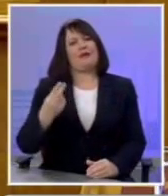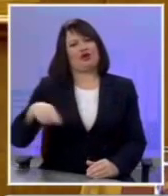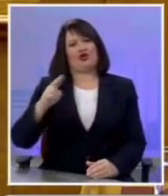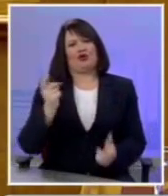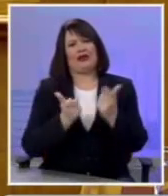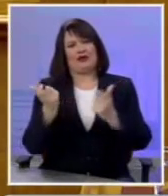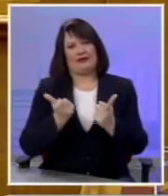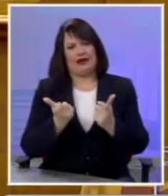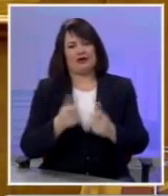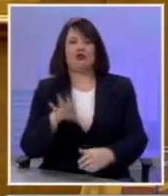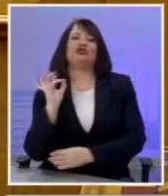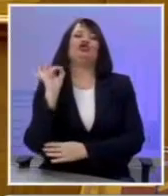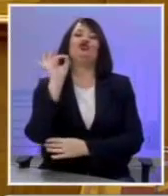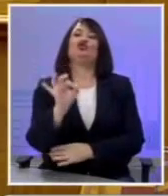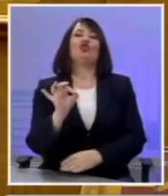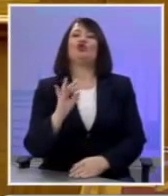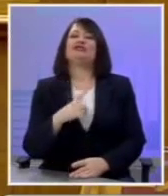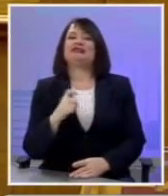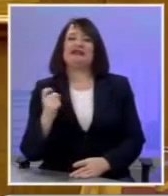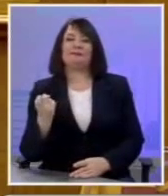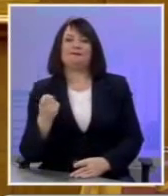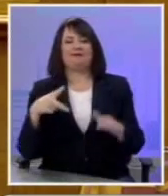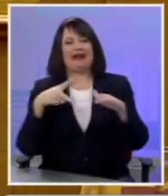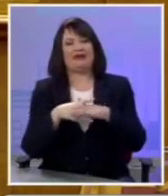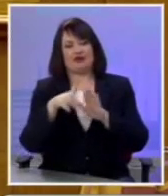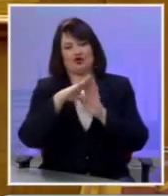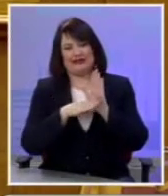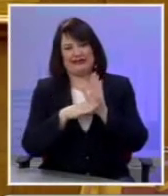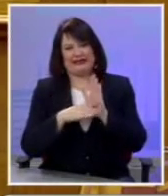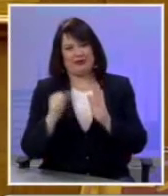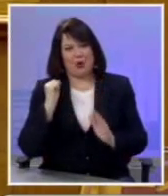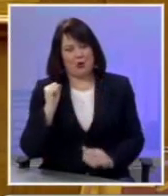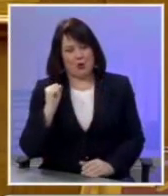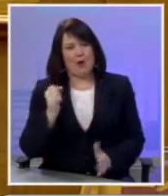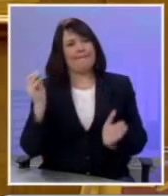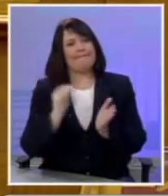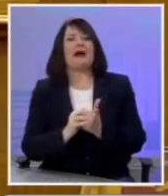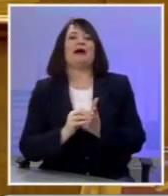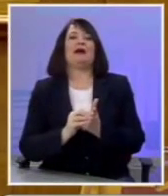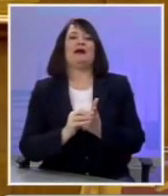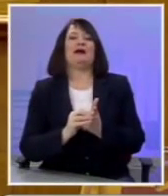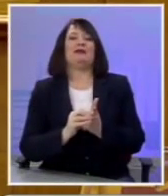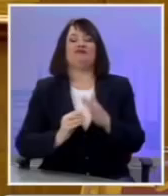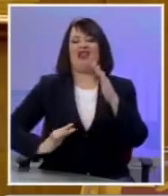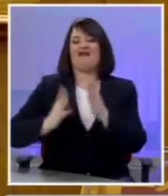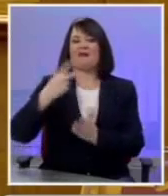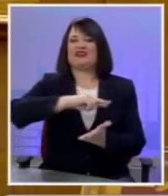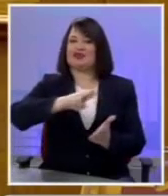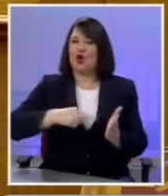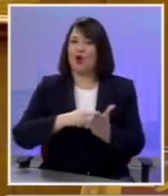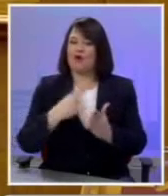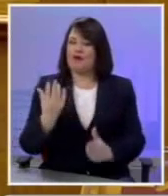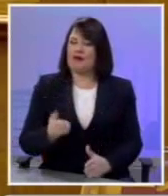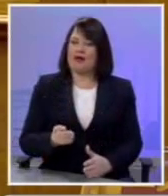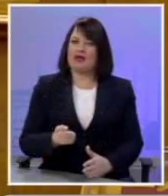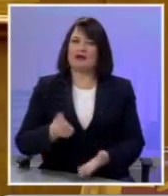επιτόκια. Στόχος μας λοιπόν το τραπεζικό σύστημα να επανέλθει στον αμιγώς αναπτυξιακό του ρόλο για